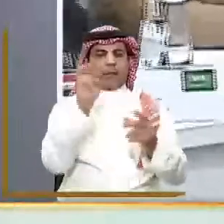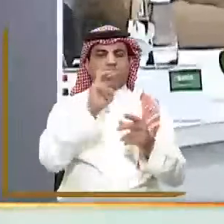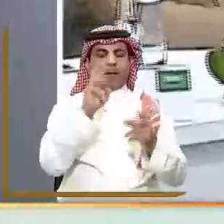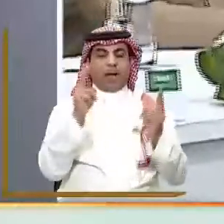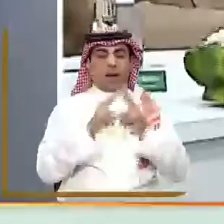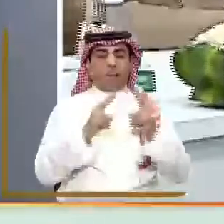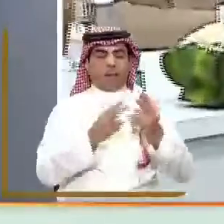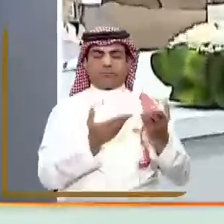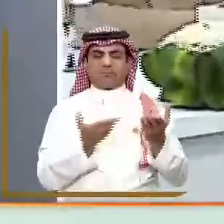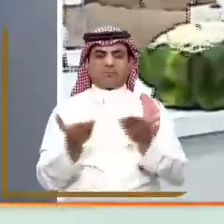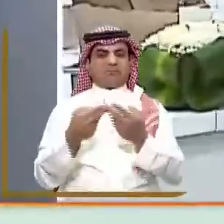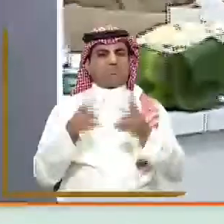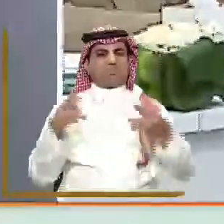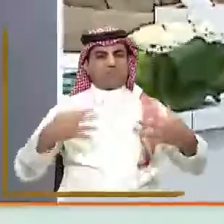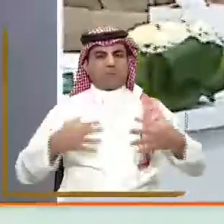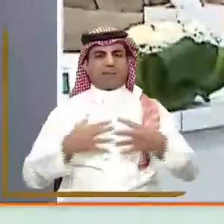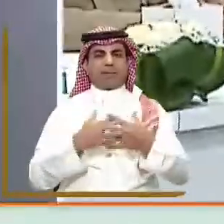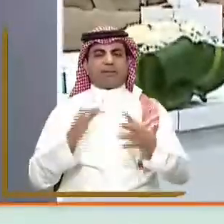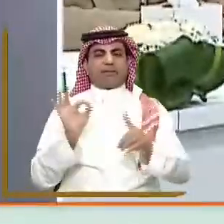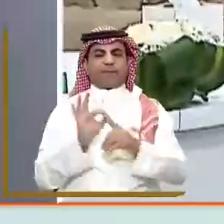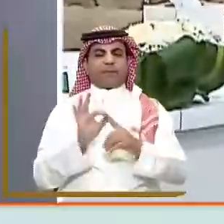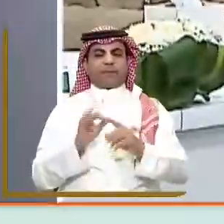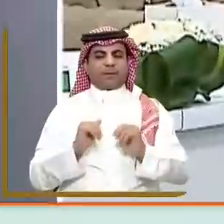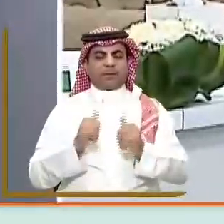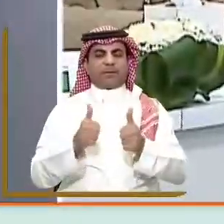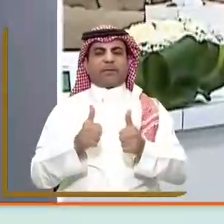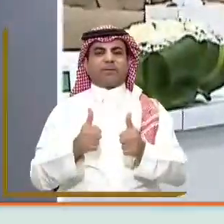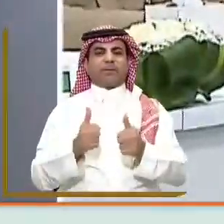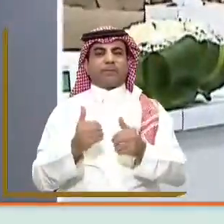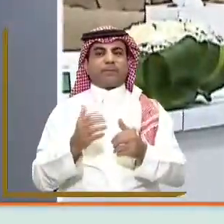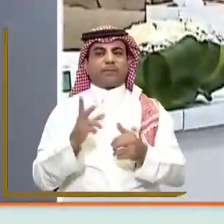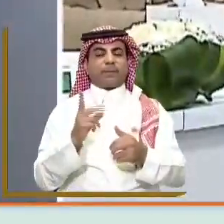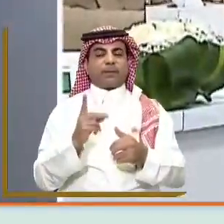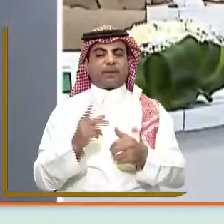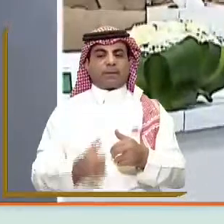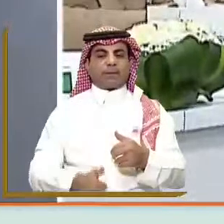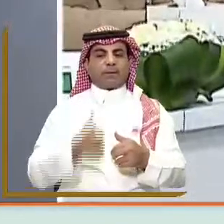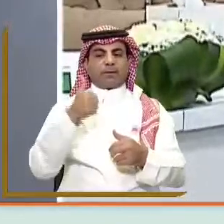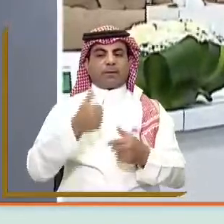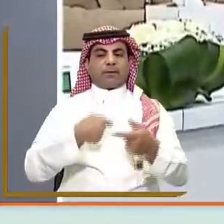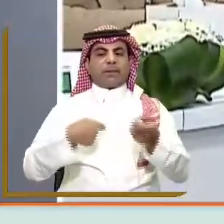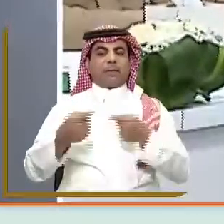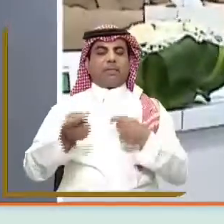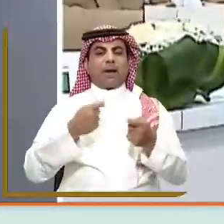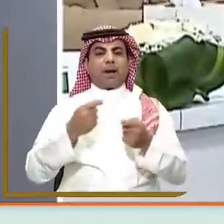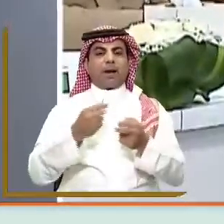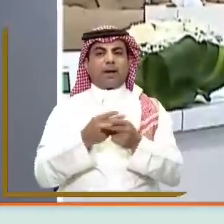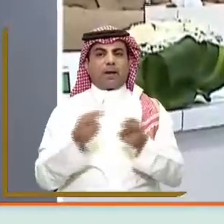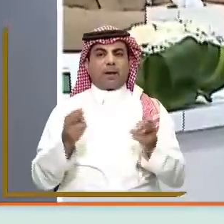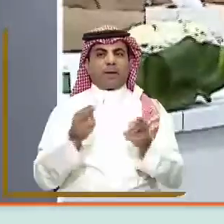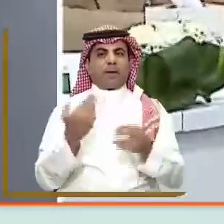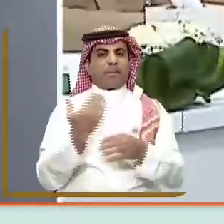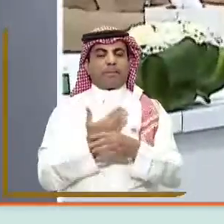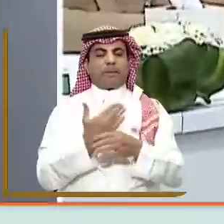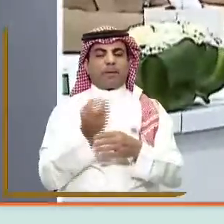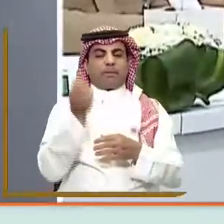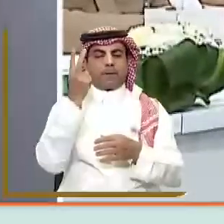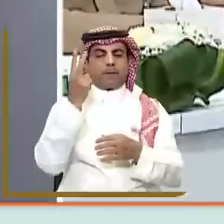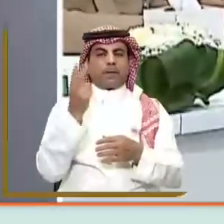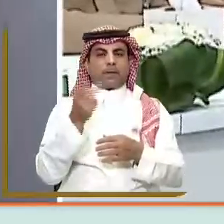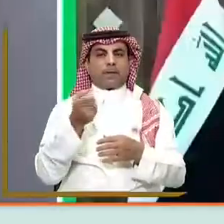لدعم لدخول الطاقة المتجددة وتحقيق الاستثمارات المثلى في